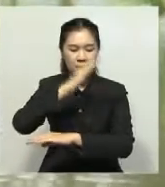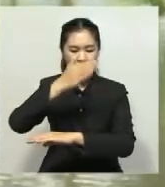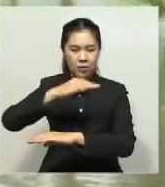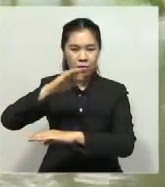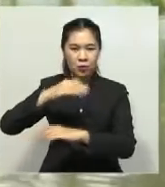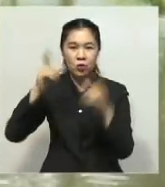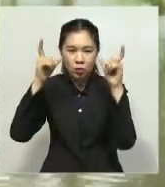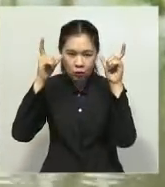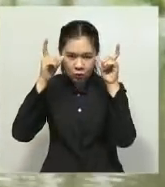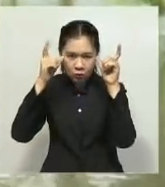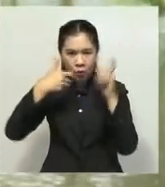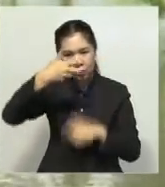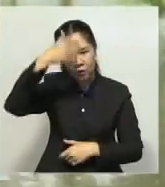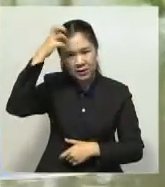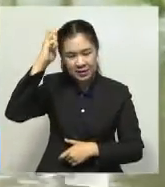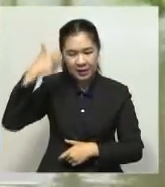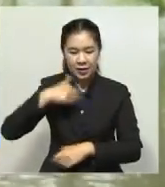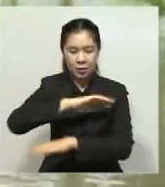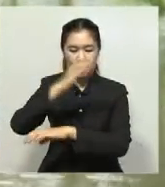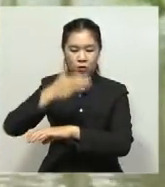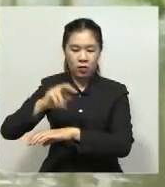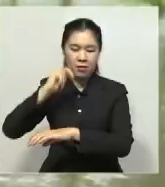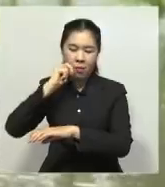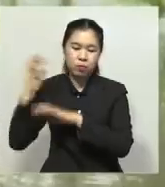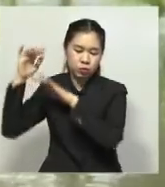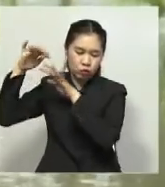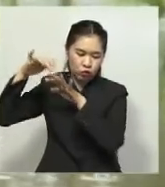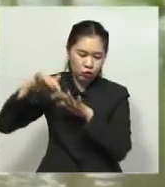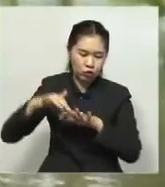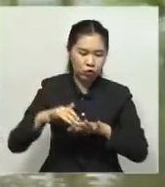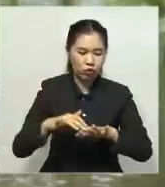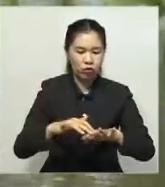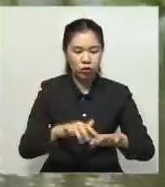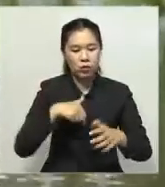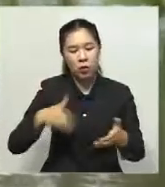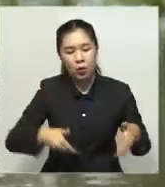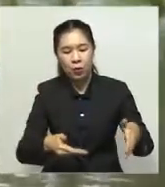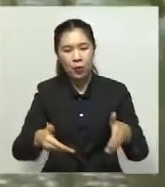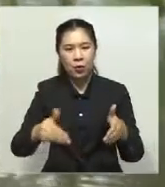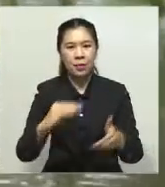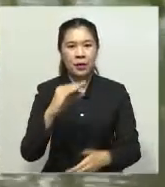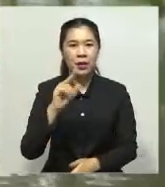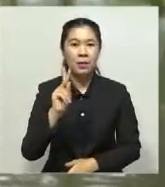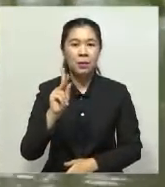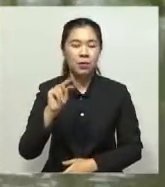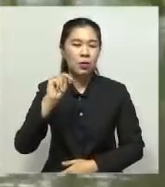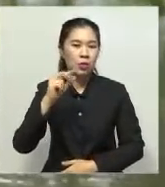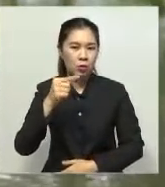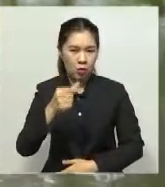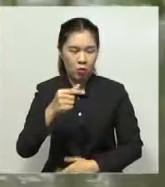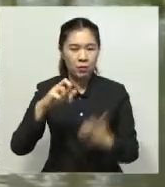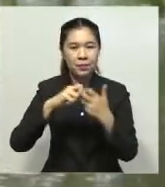ะครับซึ่งมันจะไหลไปรวมที่ห้วยบางบาดแล้วก็ปล่อยลงมาน้ำโขงมาแต่ที่ได้รับผลกระทบเนื่องจ